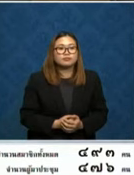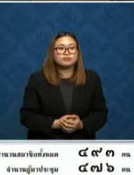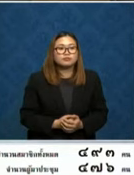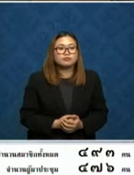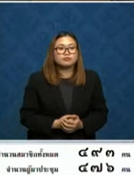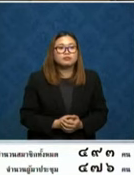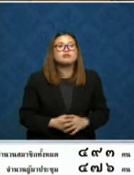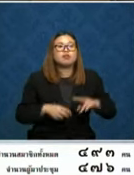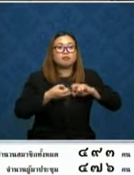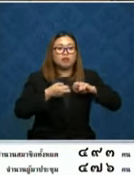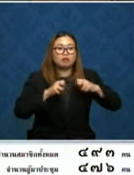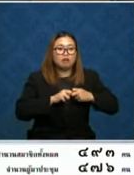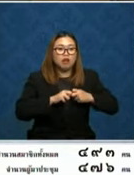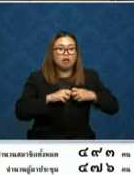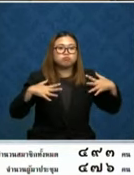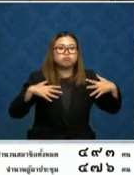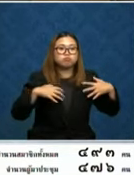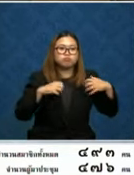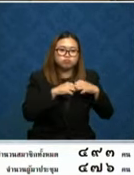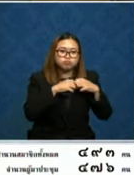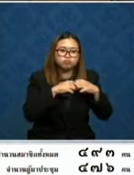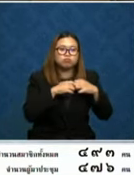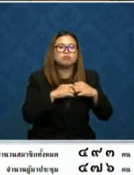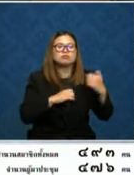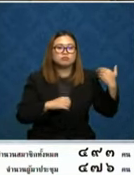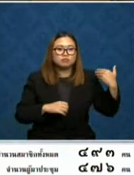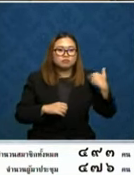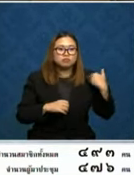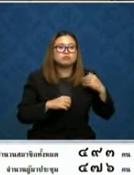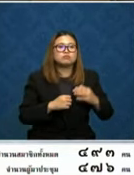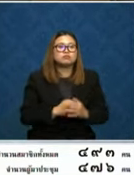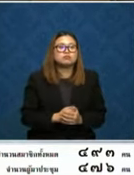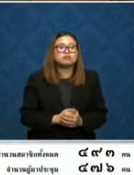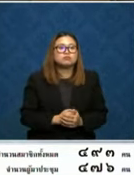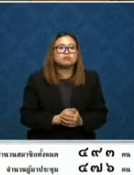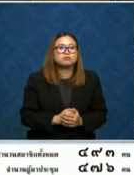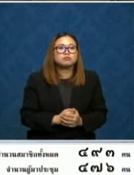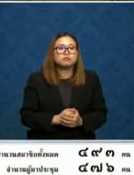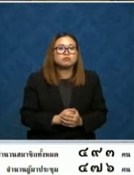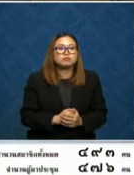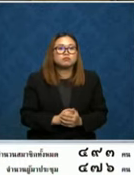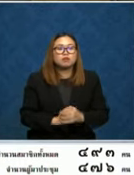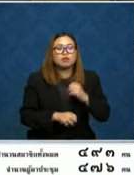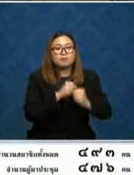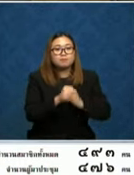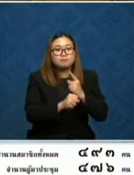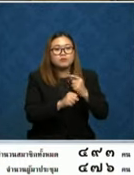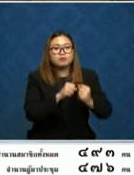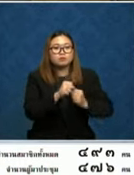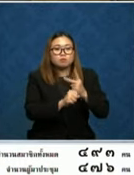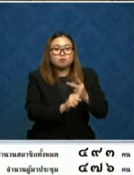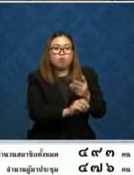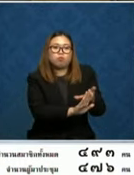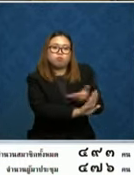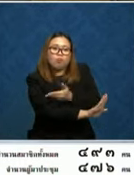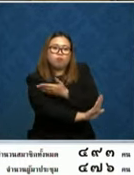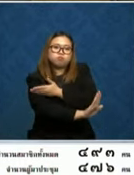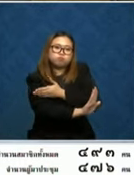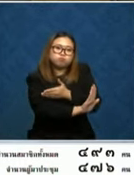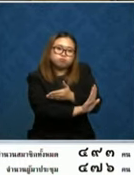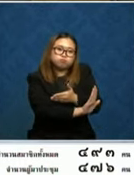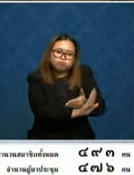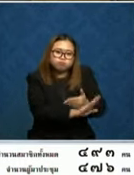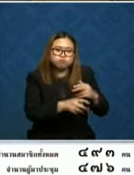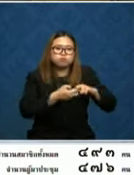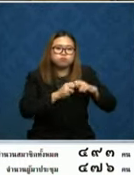ามีอุบัติเหตุหรือว่ามีเหตุการณ์เกิดขึ้นในช่วง1หรือ2ปีที่ผ่านมาเนี่ยเกิดขึ้นเยอะม